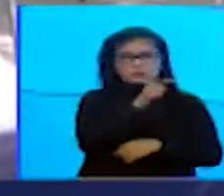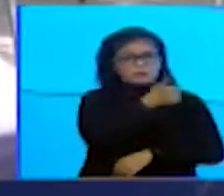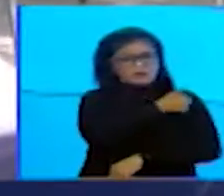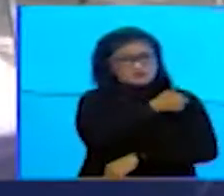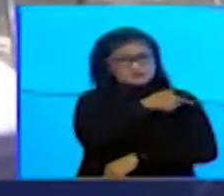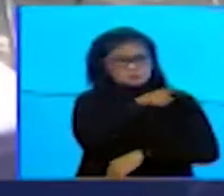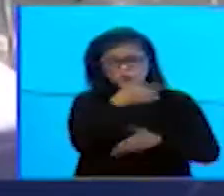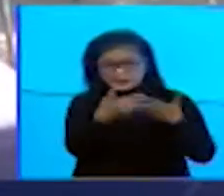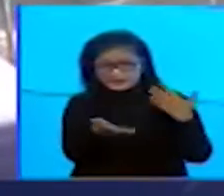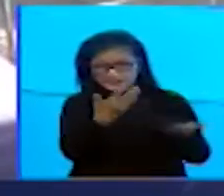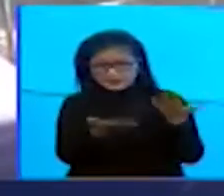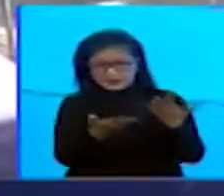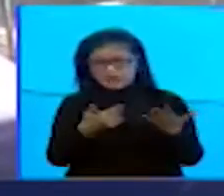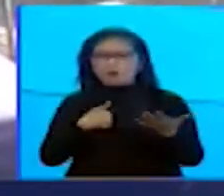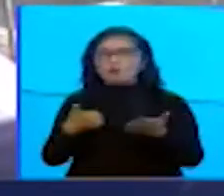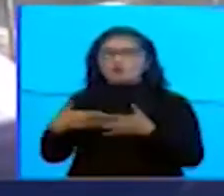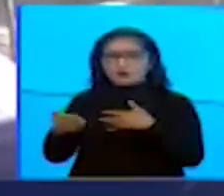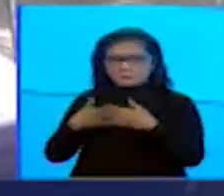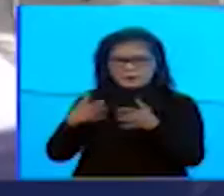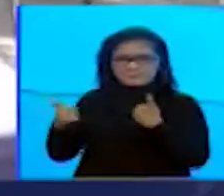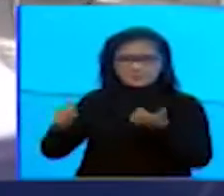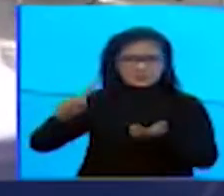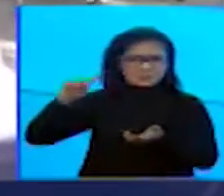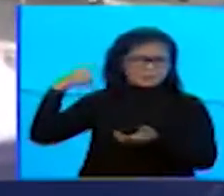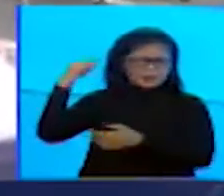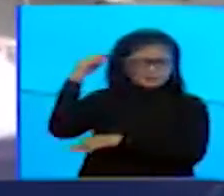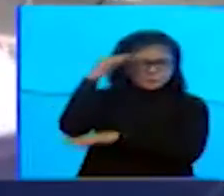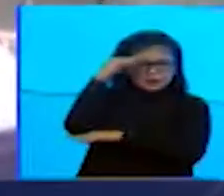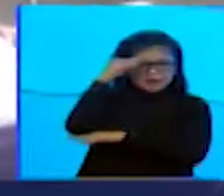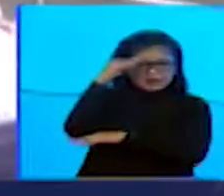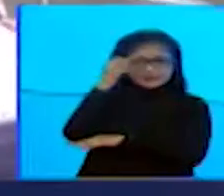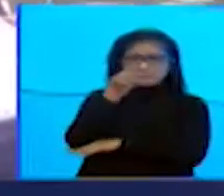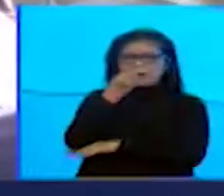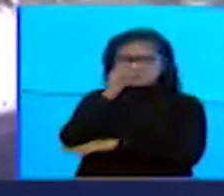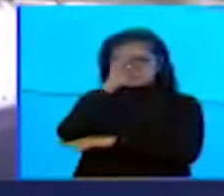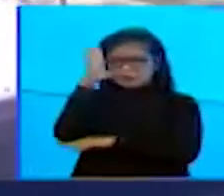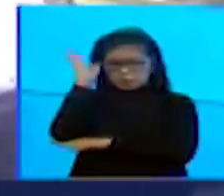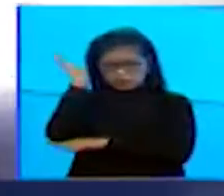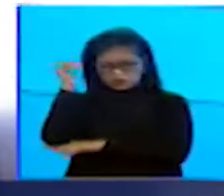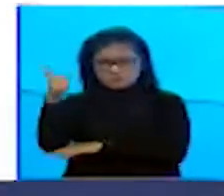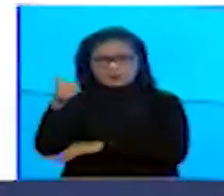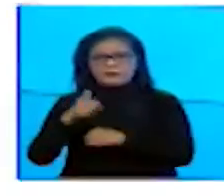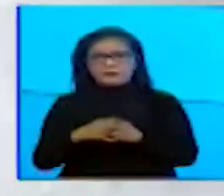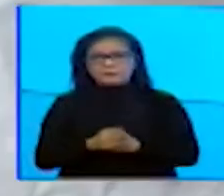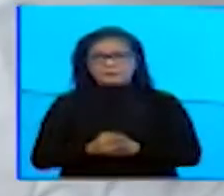Bu? Nggak, kita kan udah sarapan tadi subuh ya. Insya Allah terus nyiapin juga kesehatan kita sendiri. Jadi,